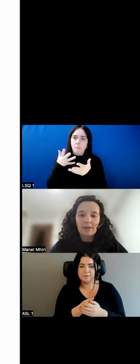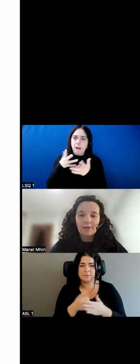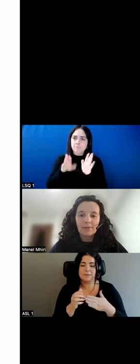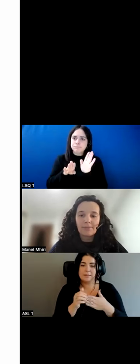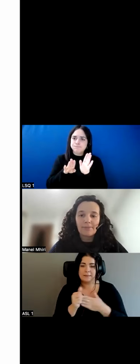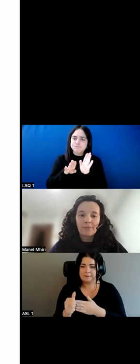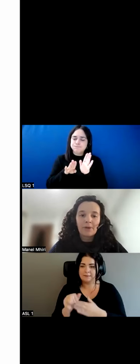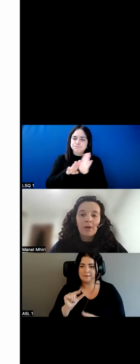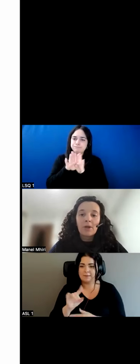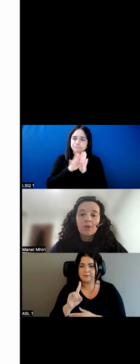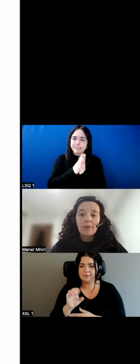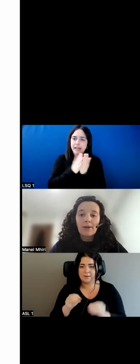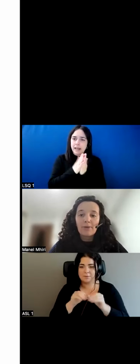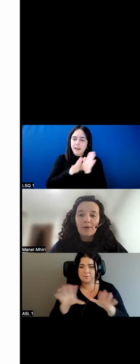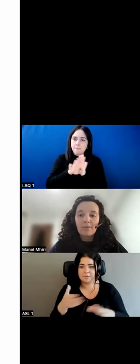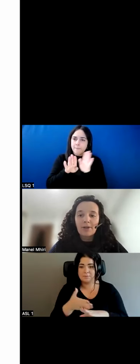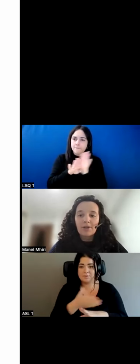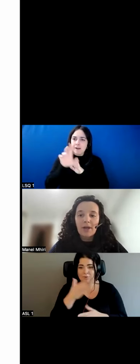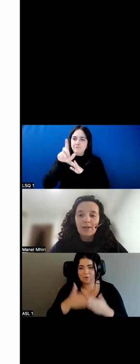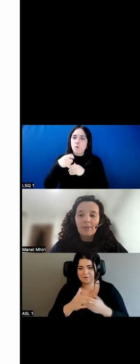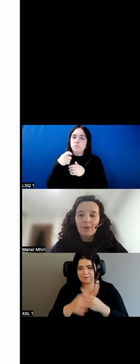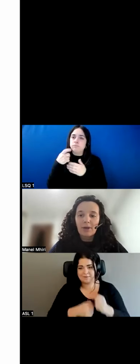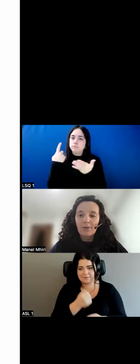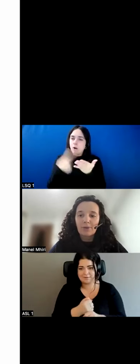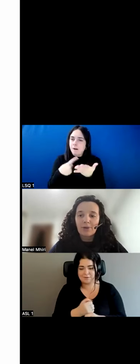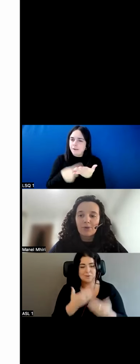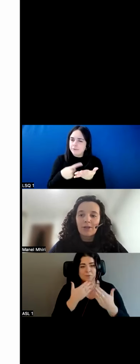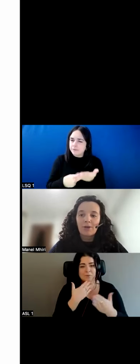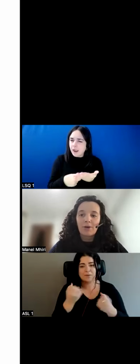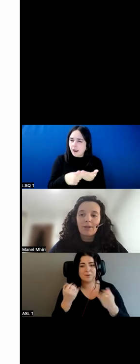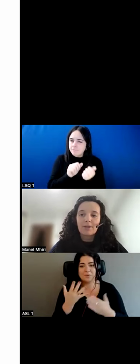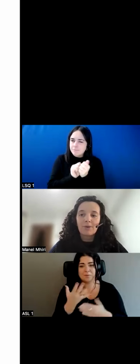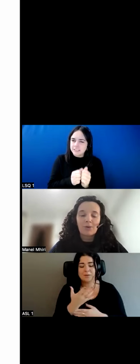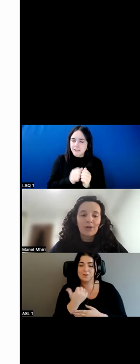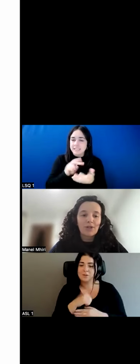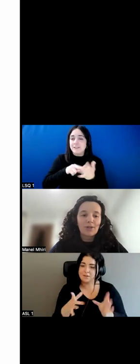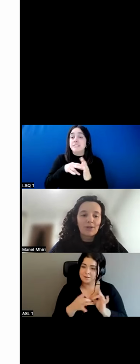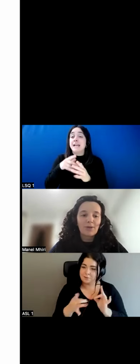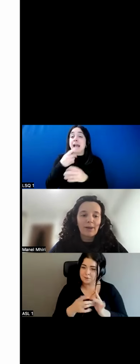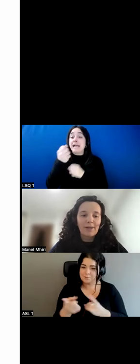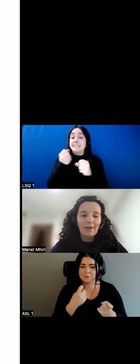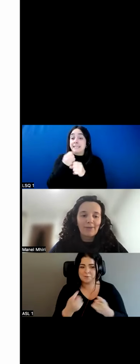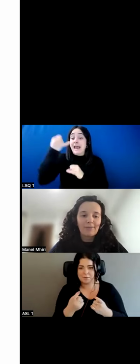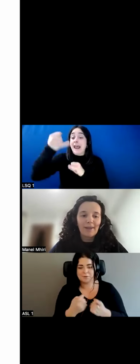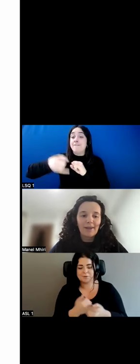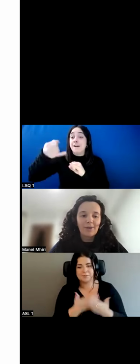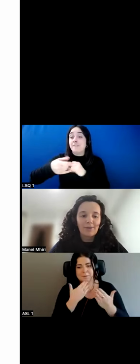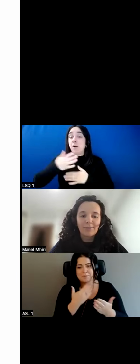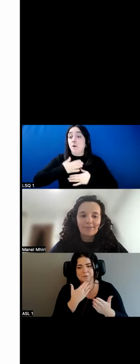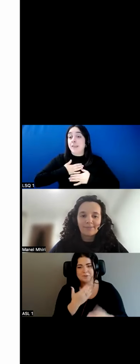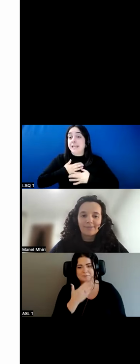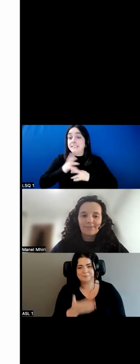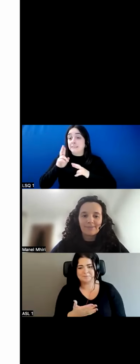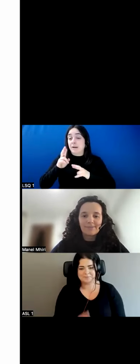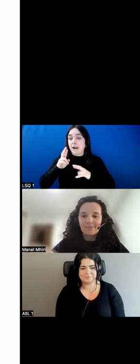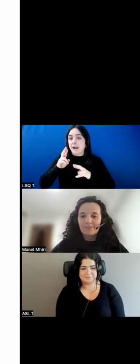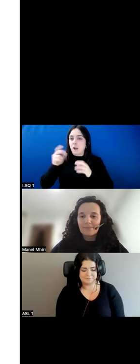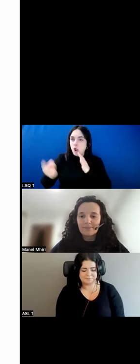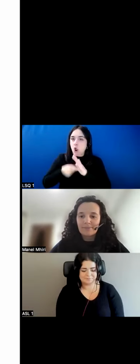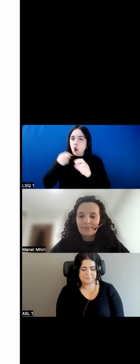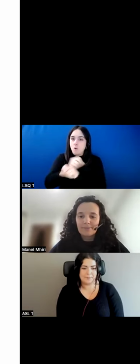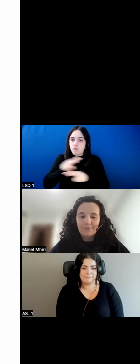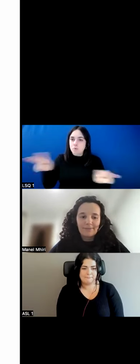l'objectif, c'est de publier ce guide d'ici la fin de l'année. Merci beaucoup et je suis prêt à répondre à des